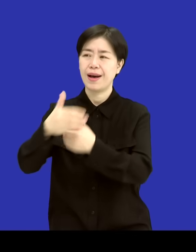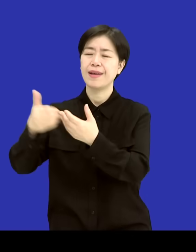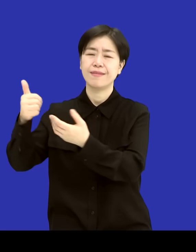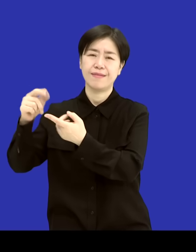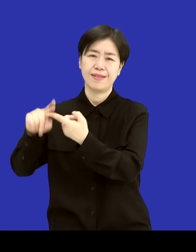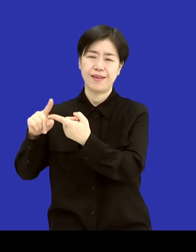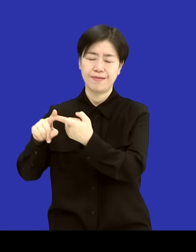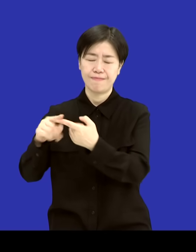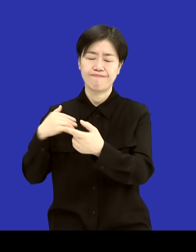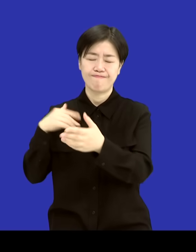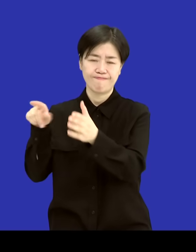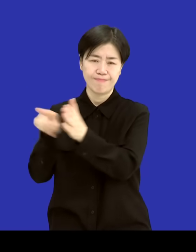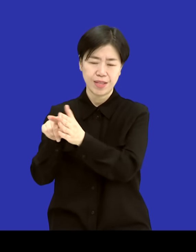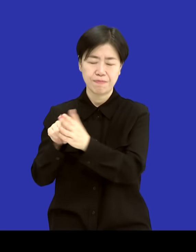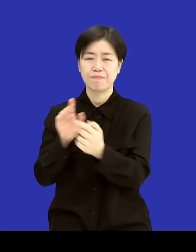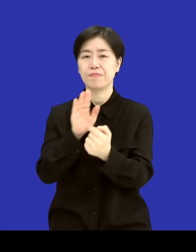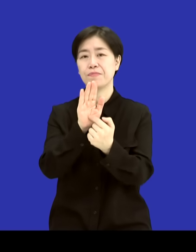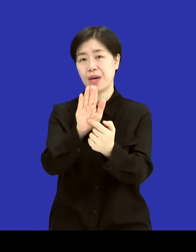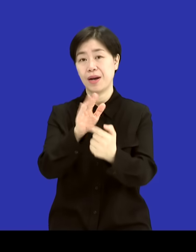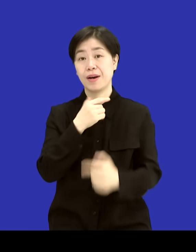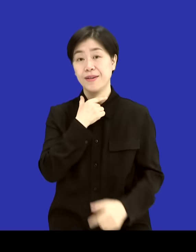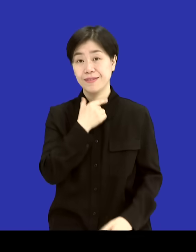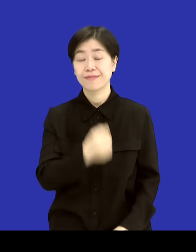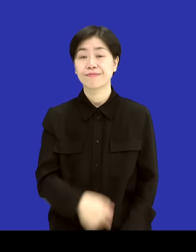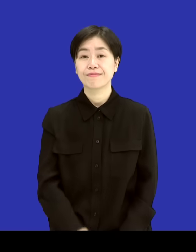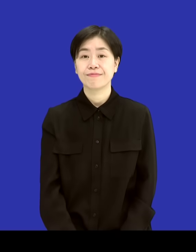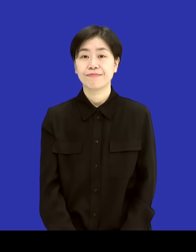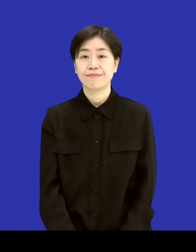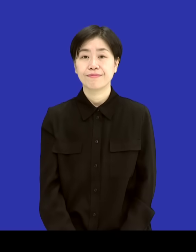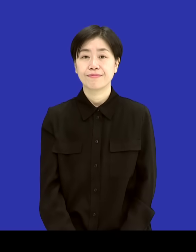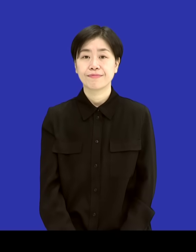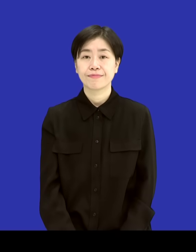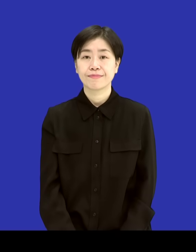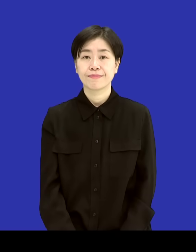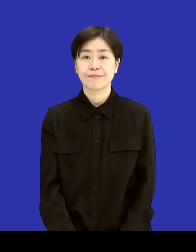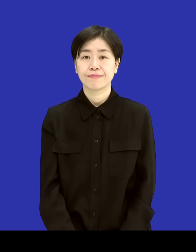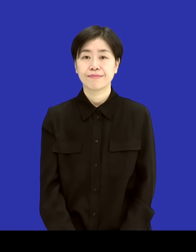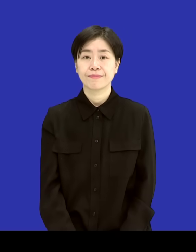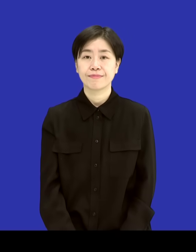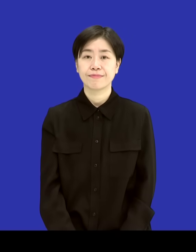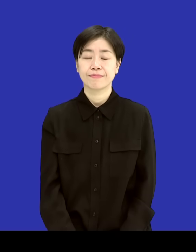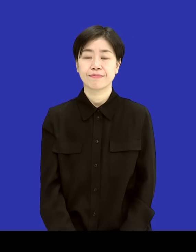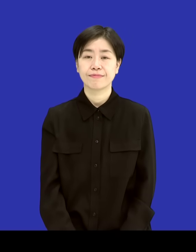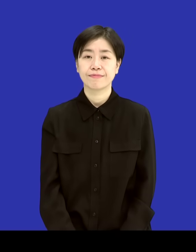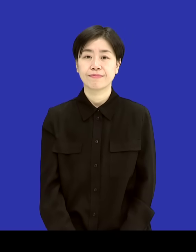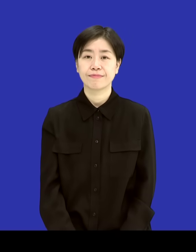때문에 좀 계속 그냥